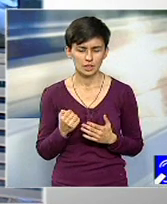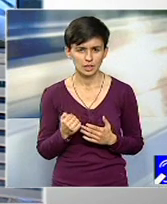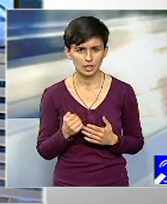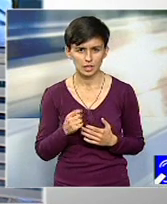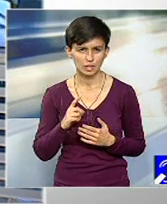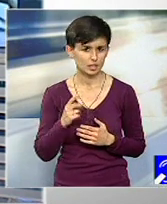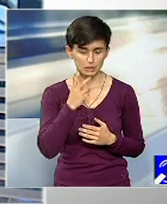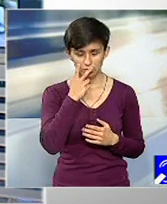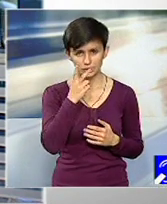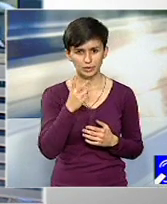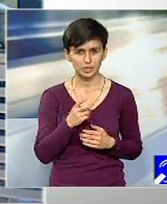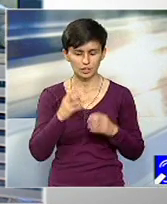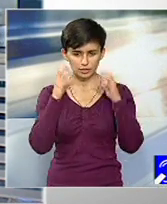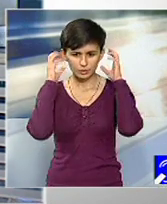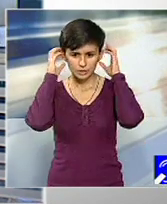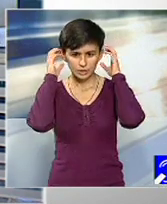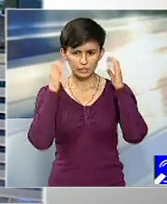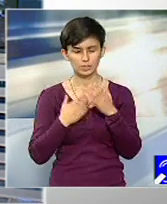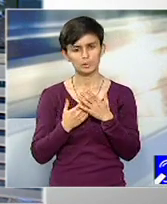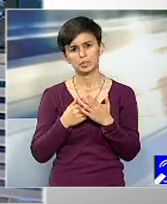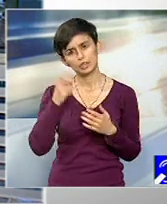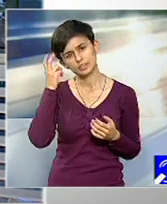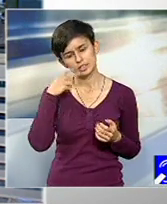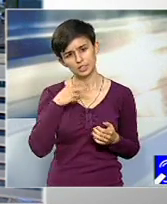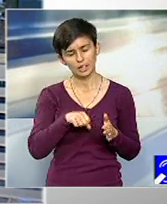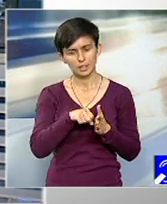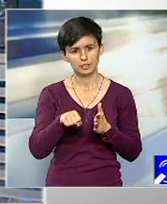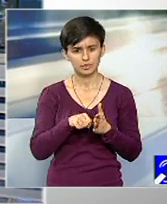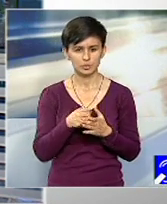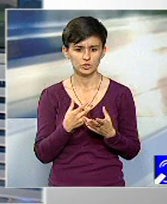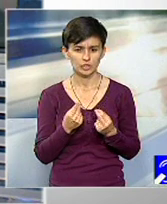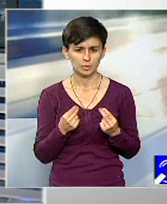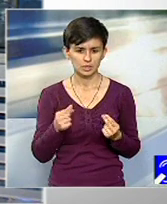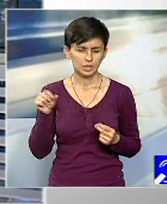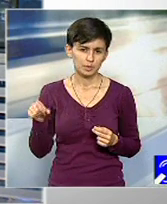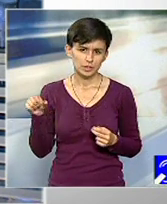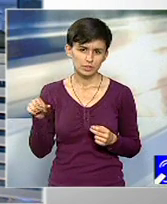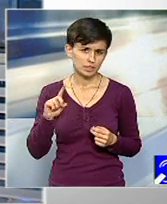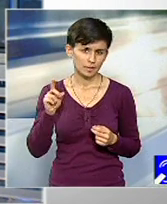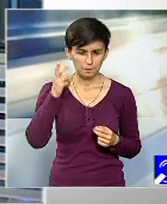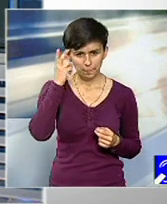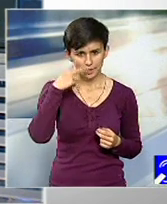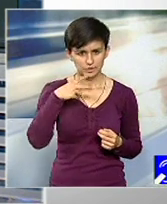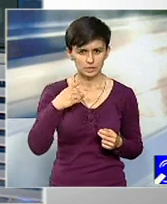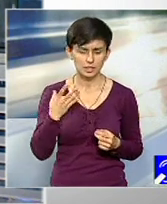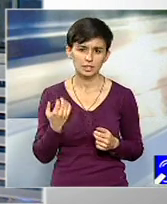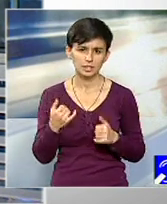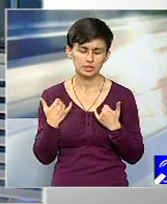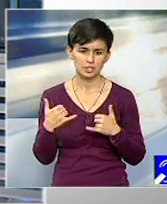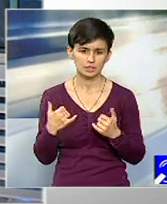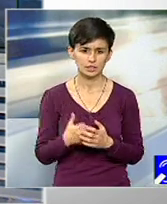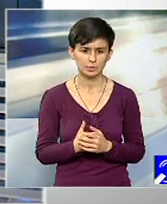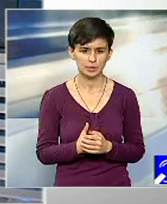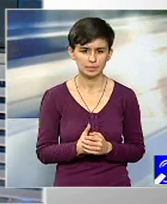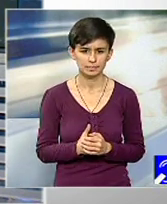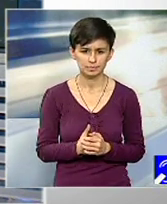ca să înțeleagă filmul. Iar mulți nu înțeleg ce se întâmplă. Tocmai de aceea, înainte de proiecția unui film, noi încercăm să explicăm ce se